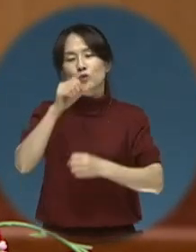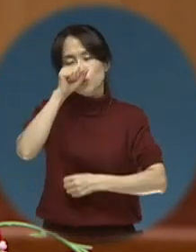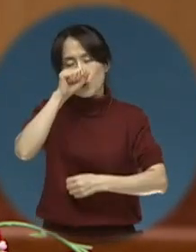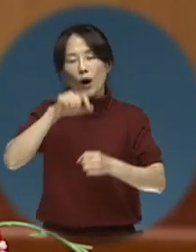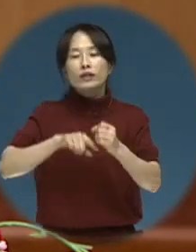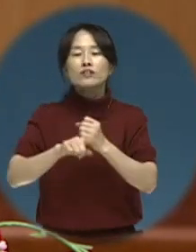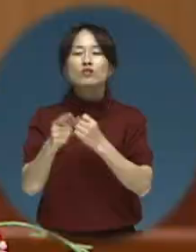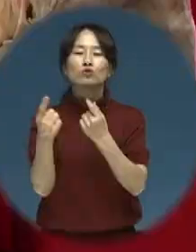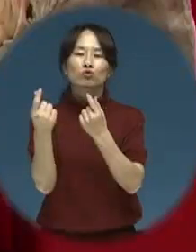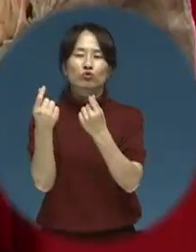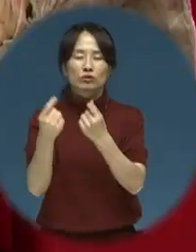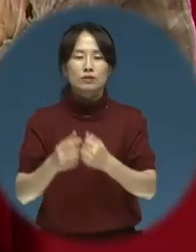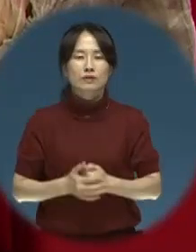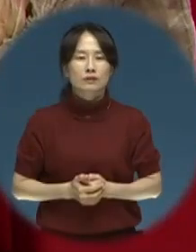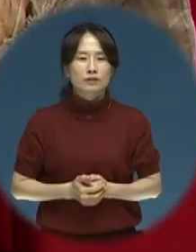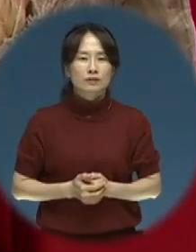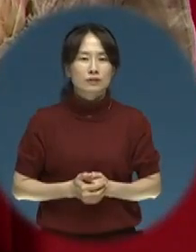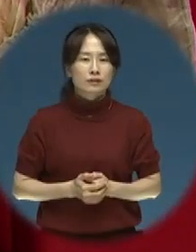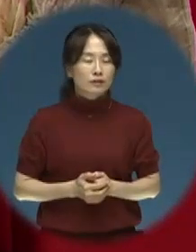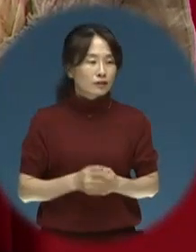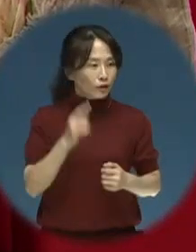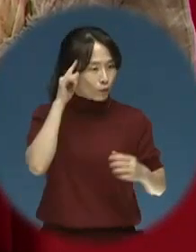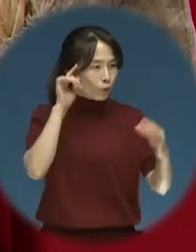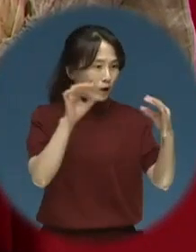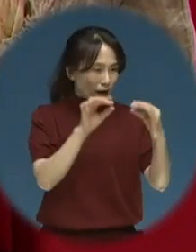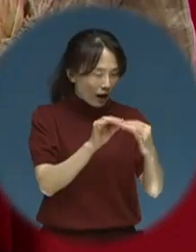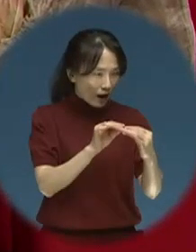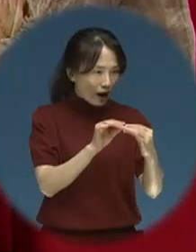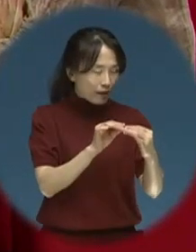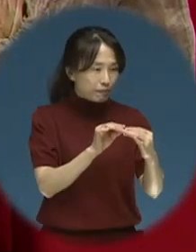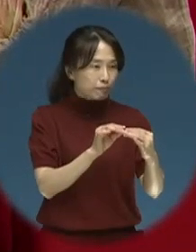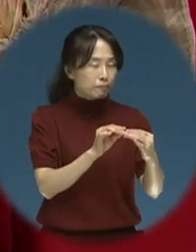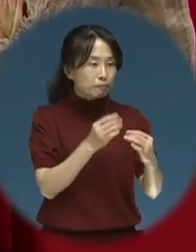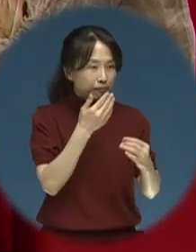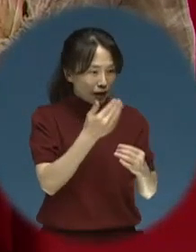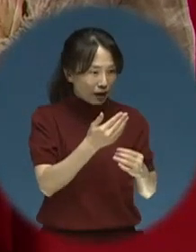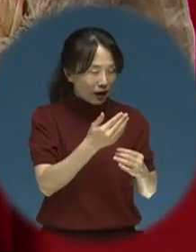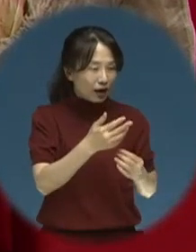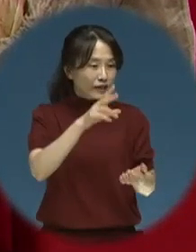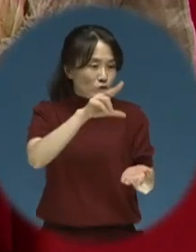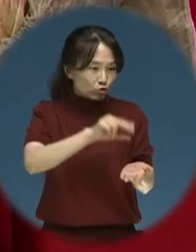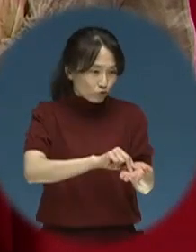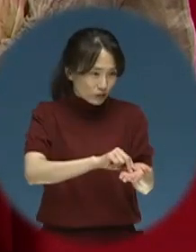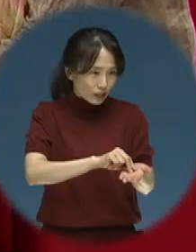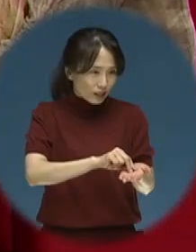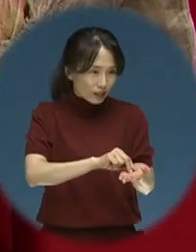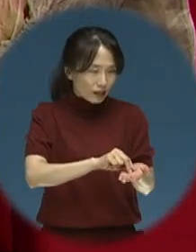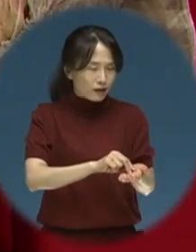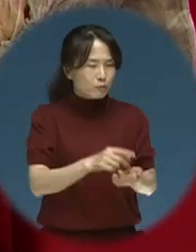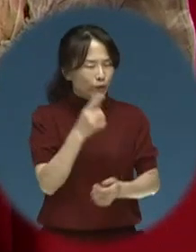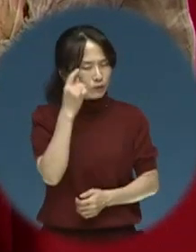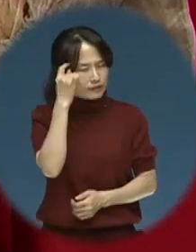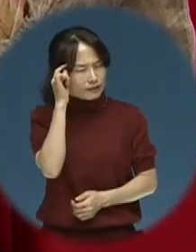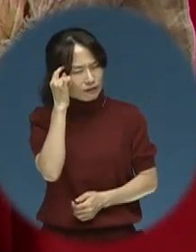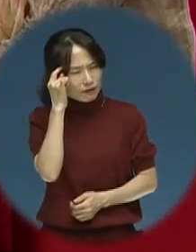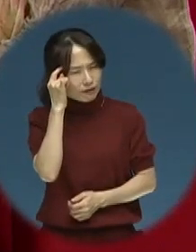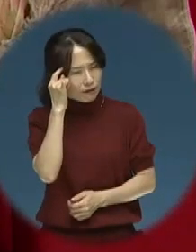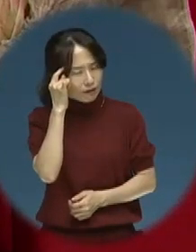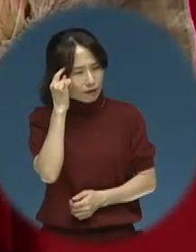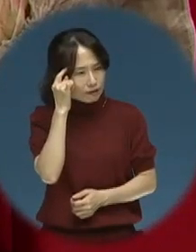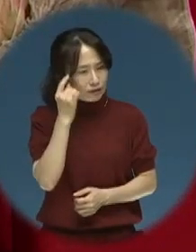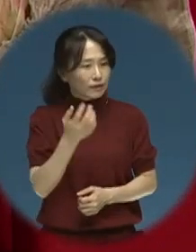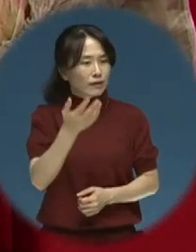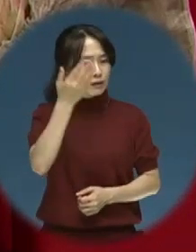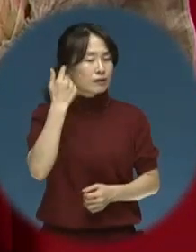네. 그 공감을 자아낼 수 있는 글의 어떤 소재, 주제 또 사색 이것이 지난